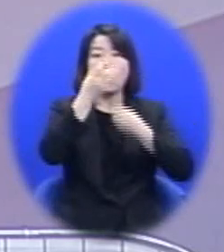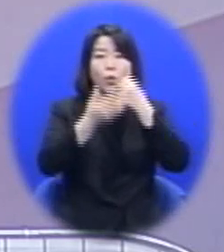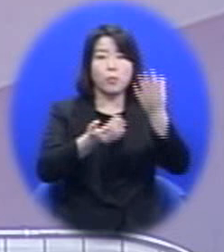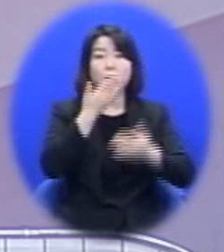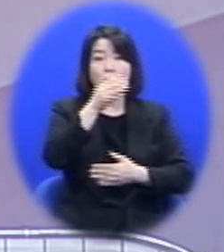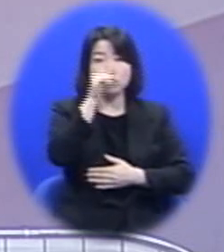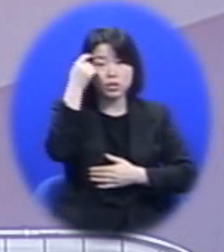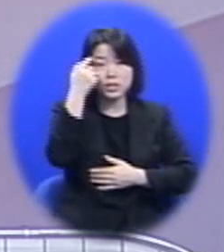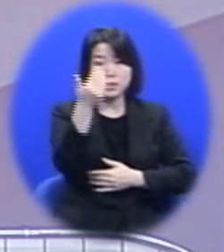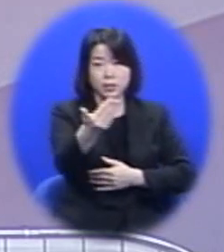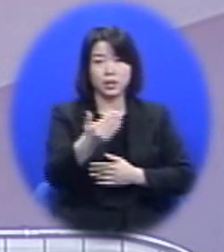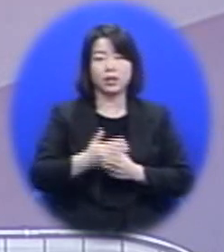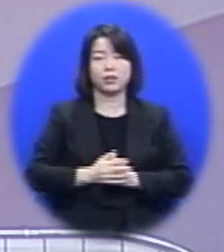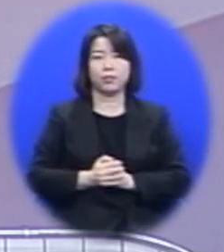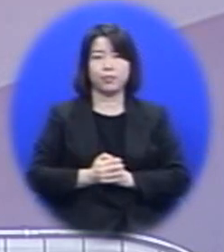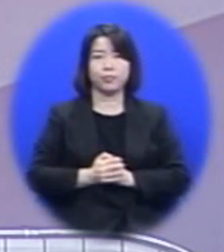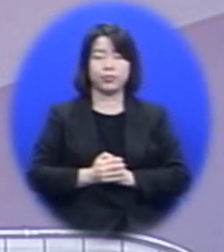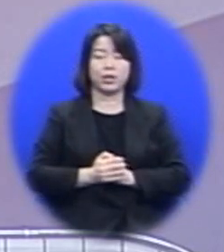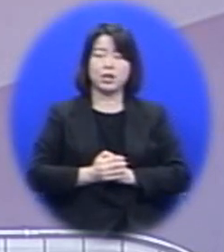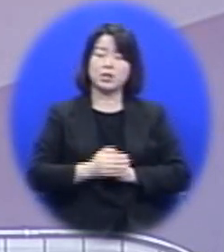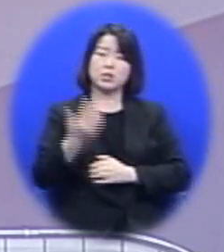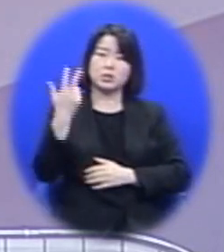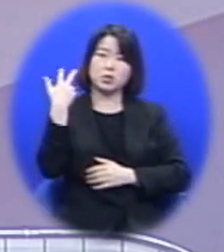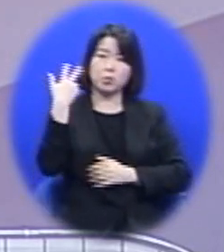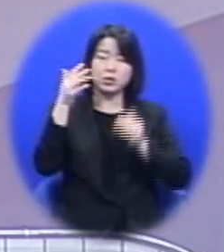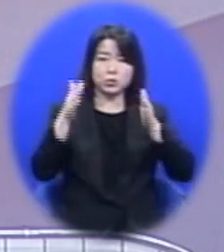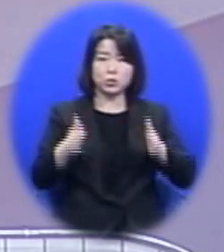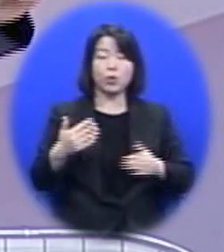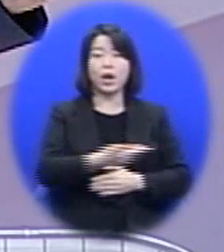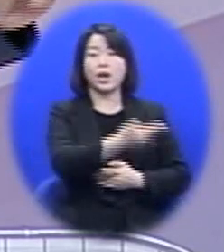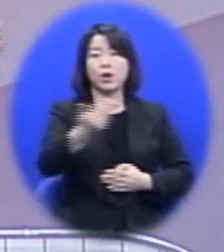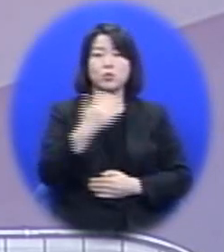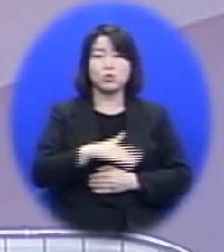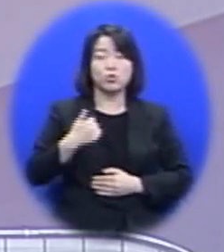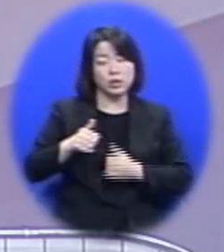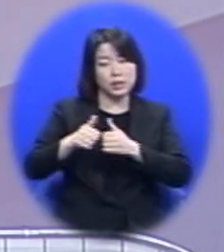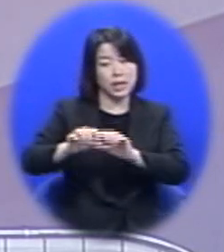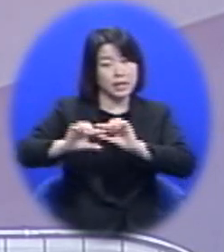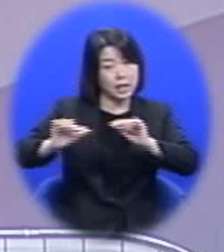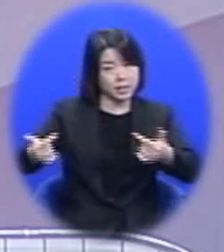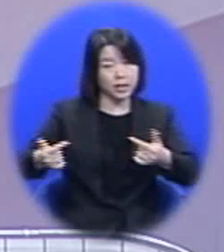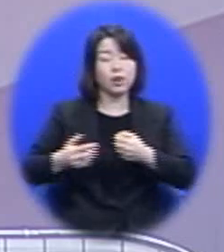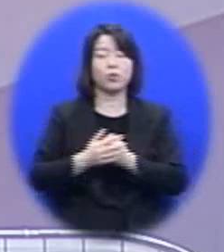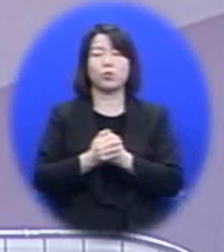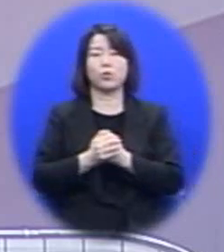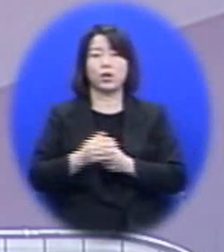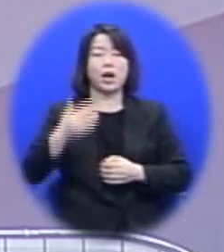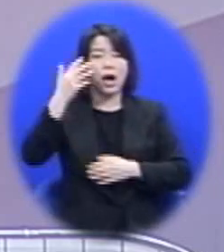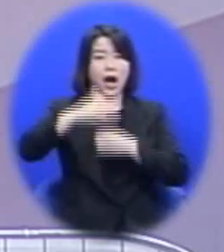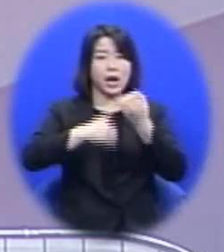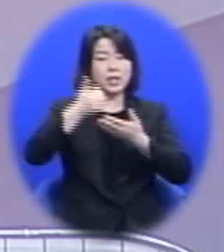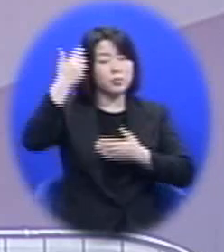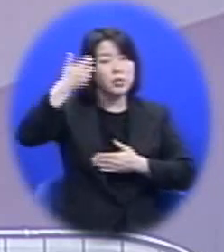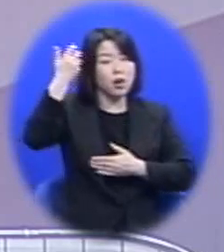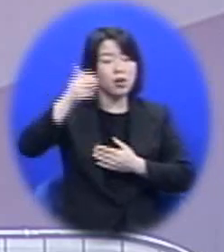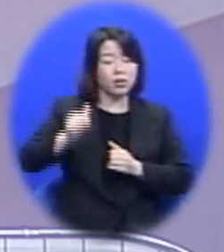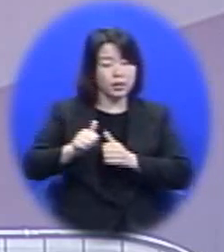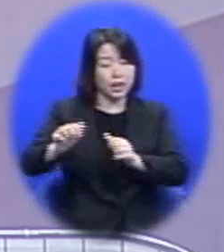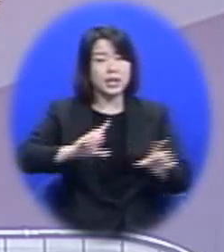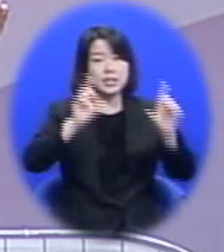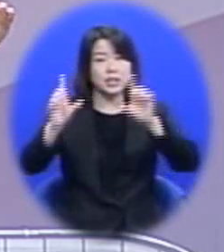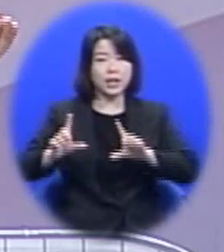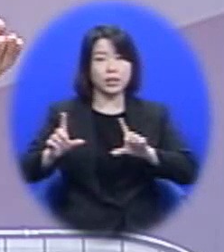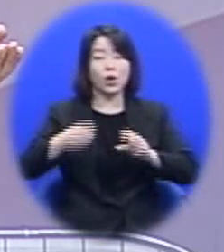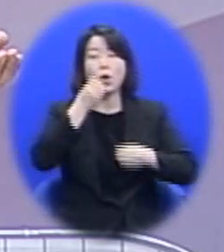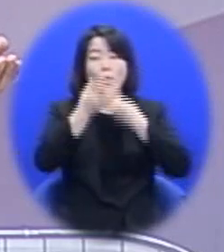수 있습니까? 지난 한 주간 동안 여러분은 육신에 따라 살지 않았고 하나님의 영을 따라 살았노라고 여러분